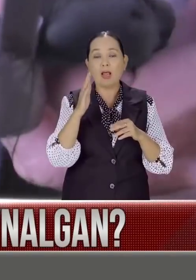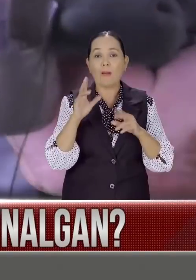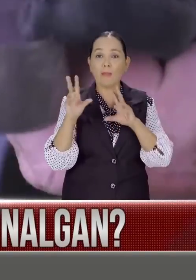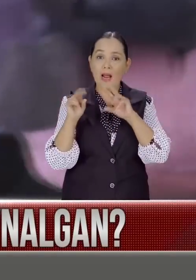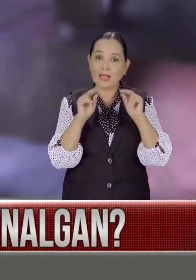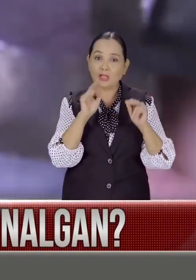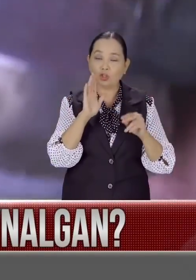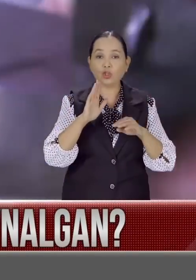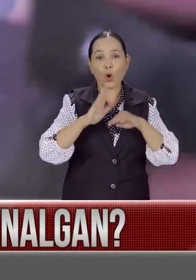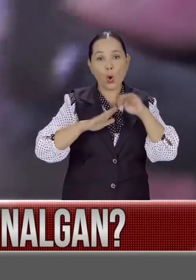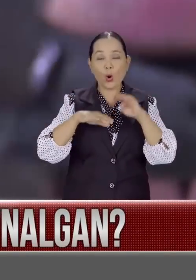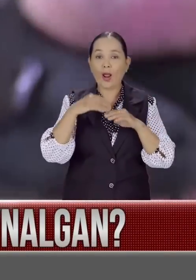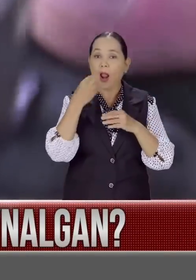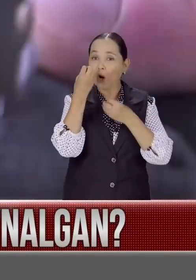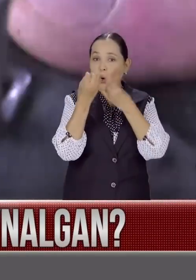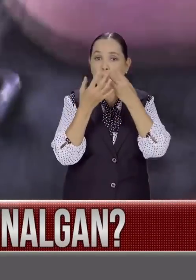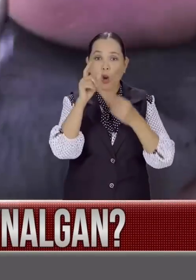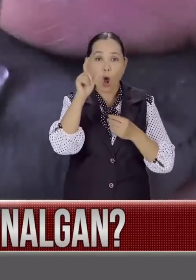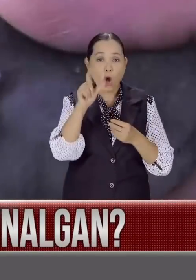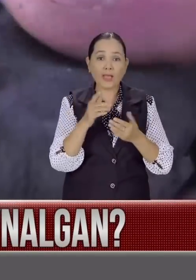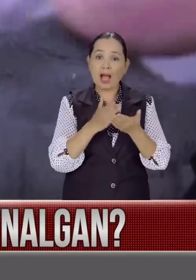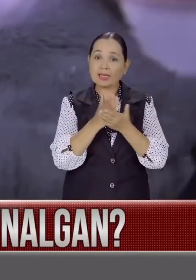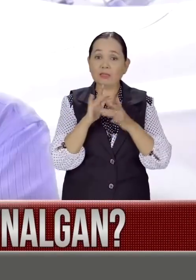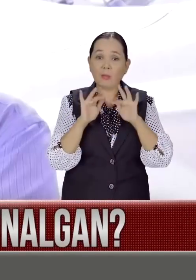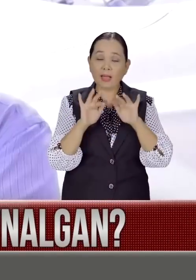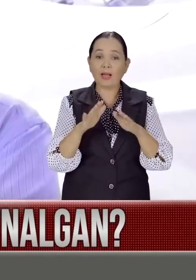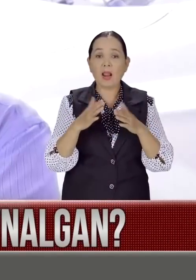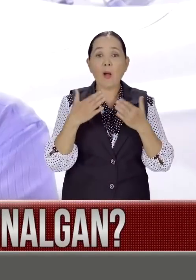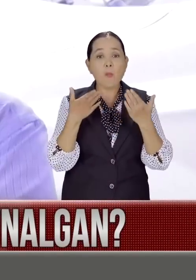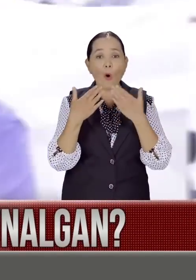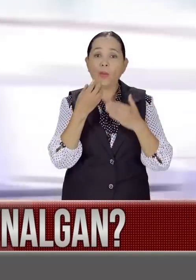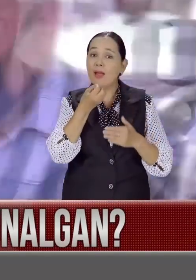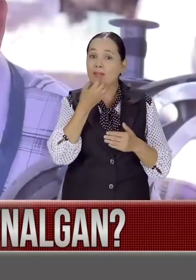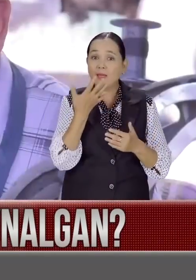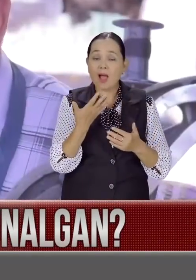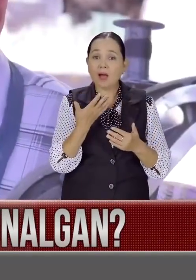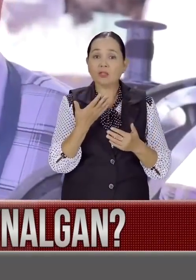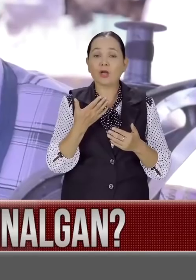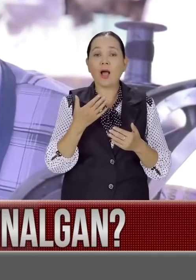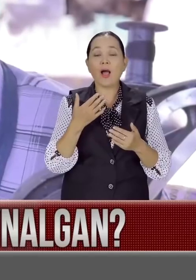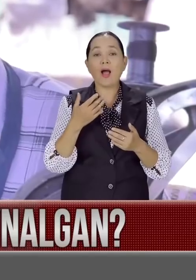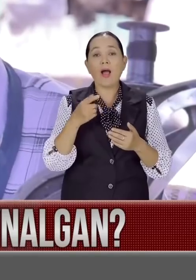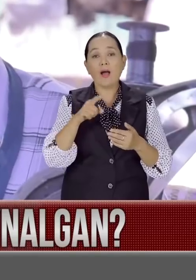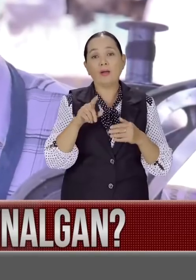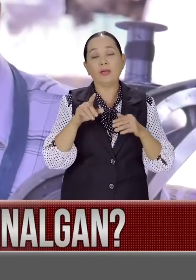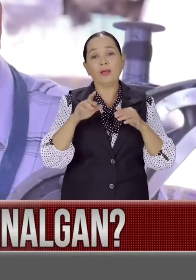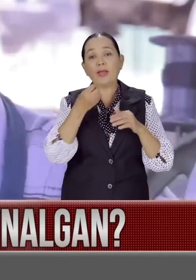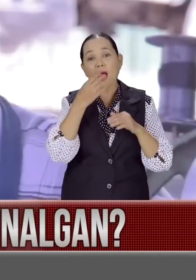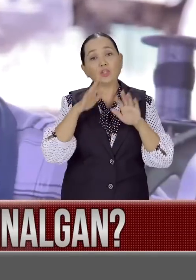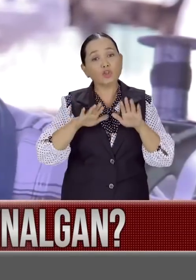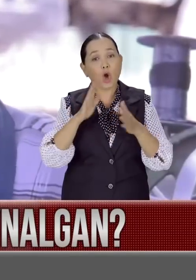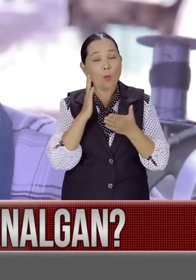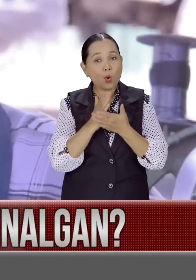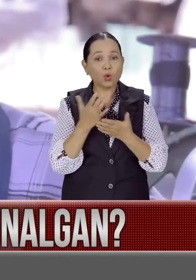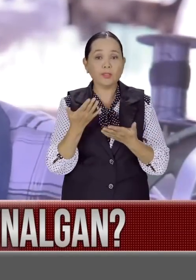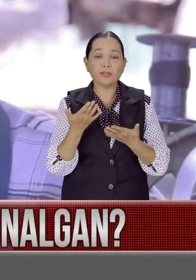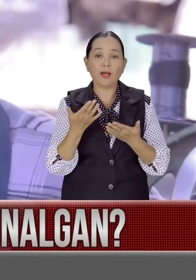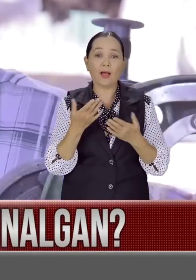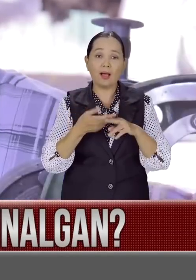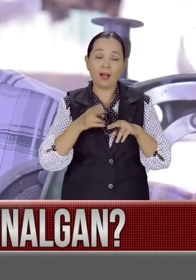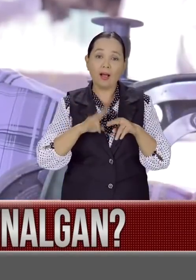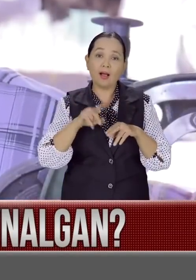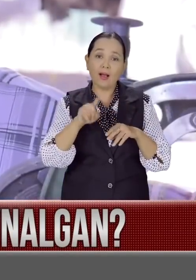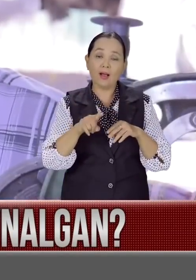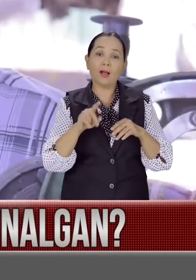Baraka topsinlar, qo'llari juda gul odam. Doim yaxshi xizmat qilib, yaxshi muomaladalar. Endi yaxshi bir yerdan joy bo'lsa, bu kengaytirmoqchiman